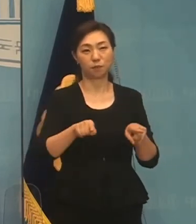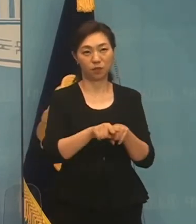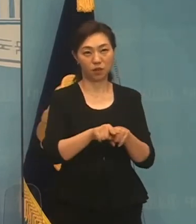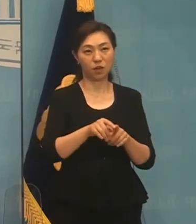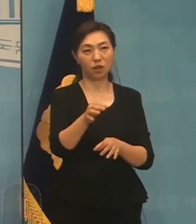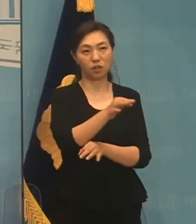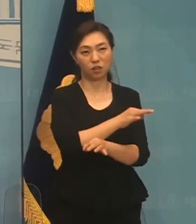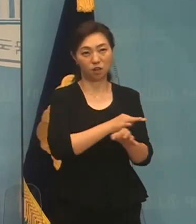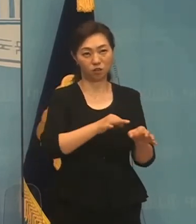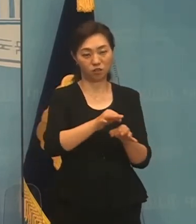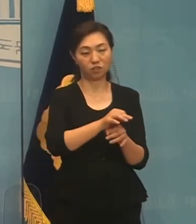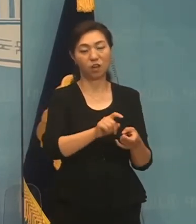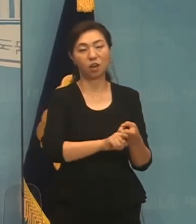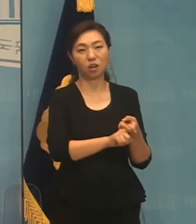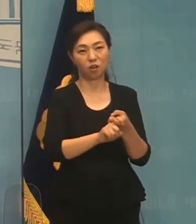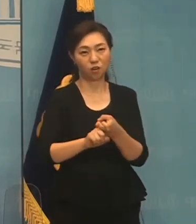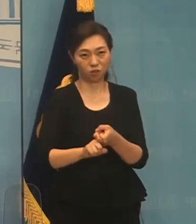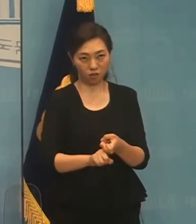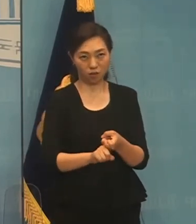경제연합